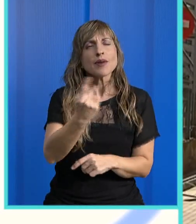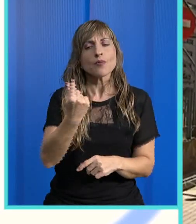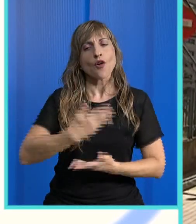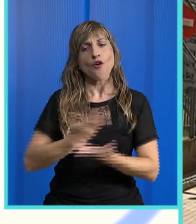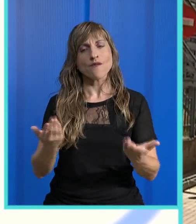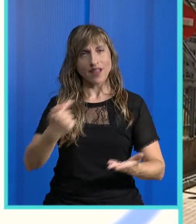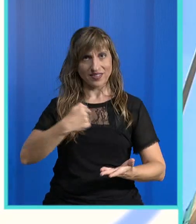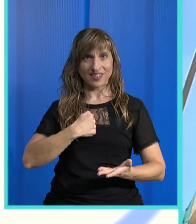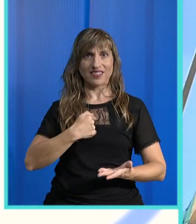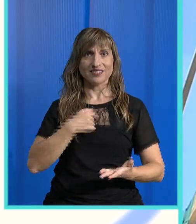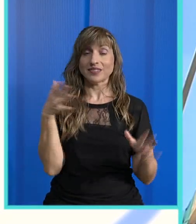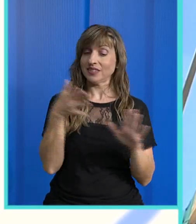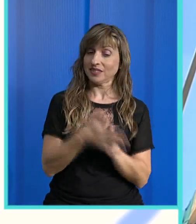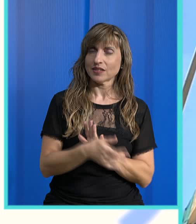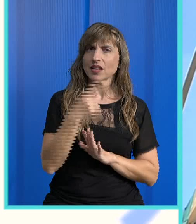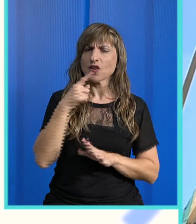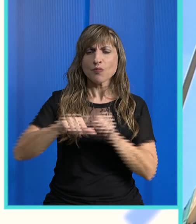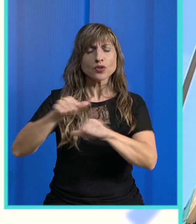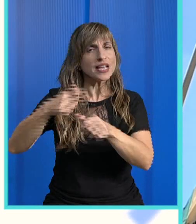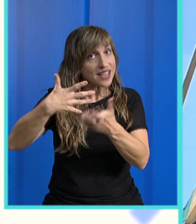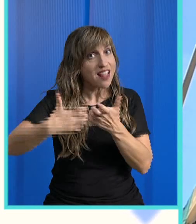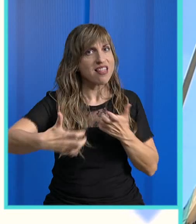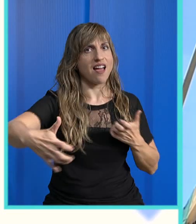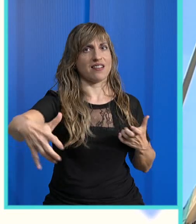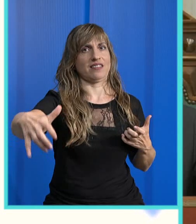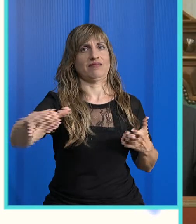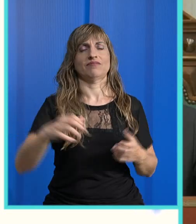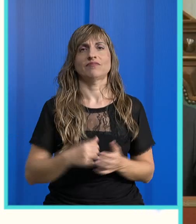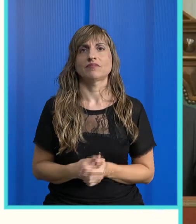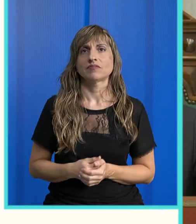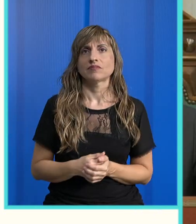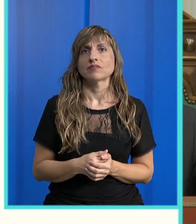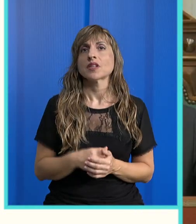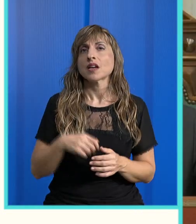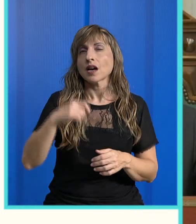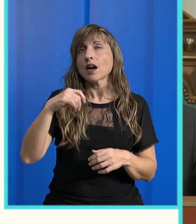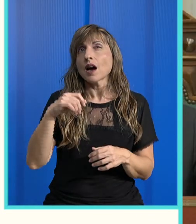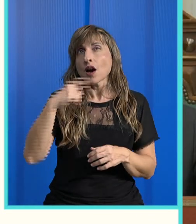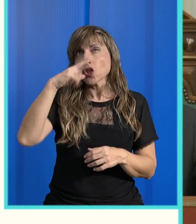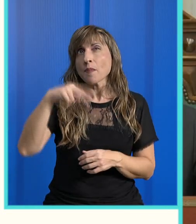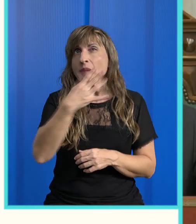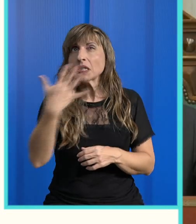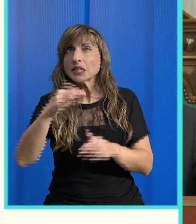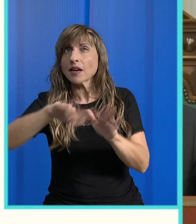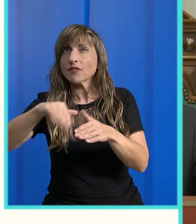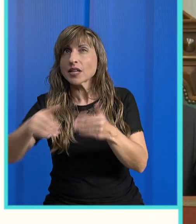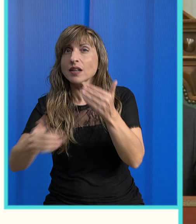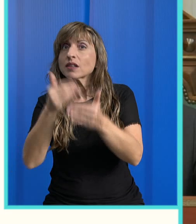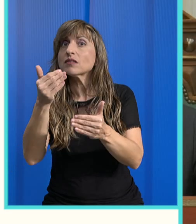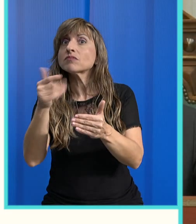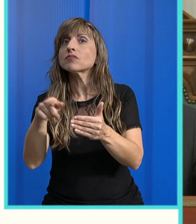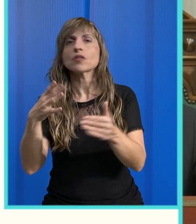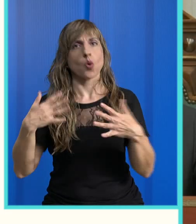els castellers ja que alertat serà un procés llarg. Si podem començar el 25 a finals del 25 podem estar molt contents